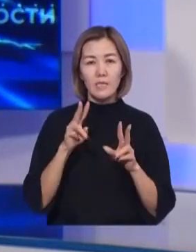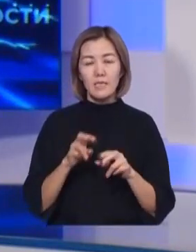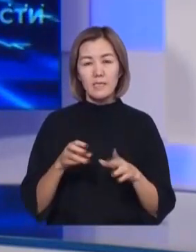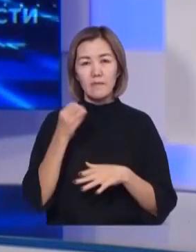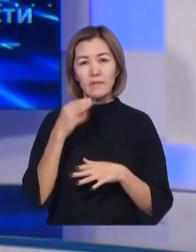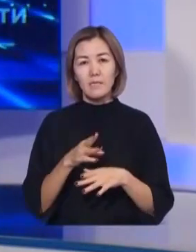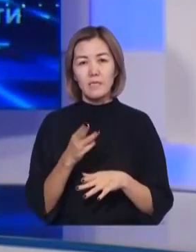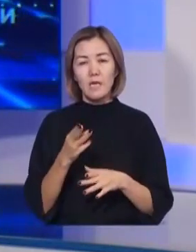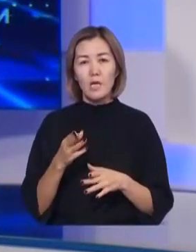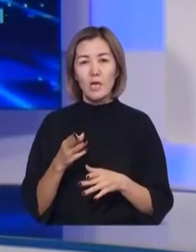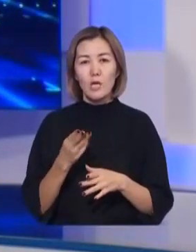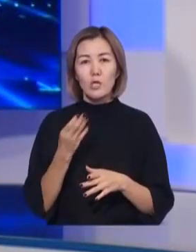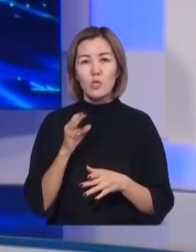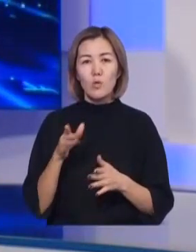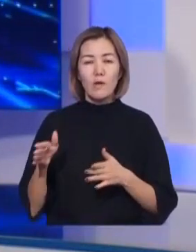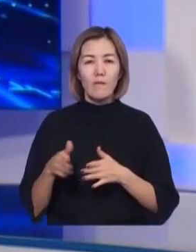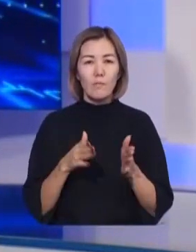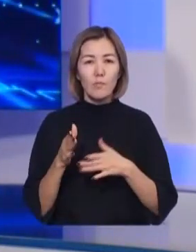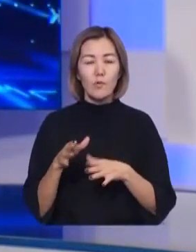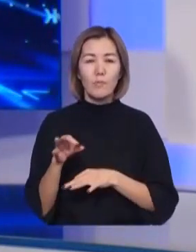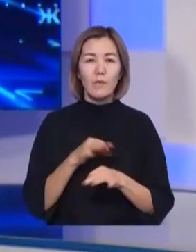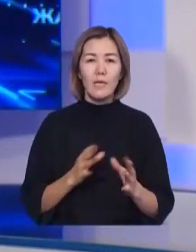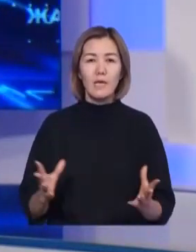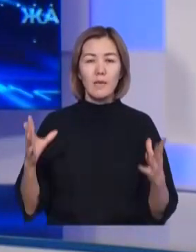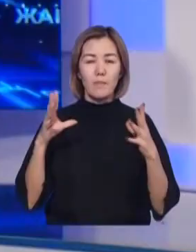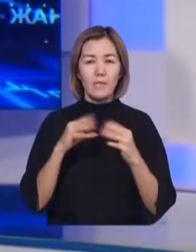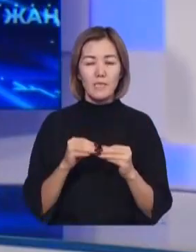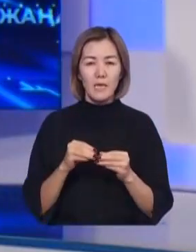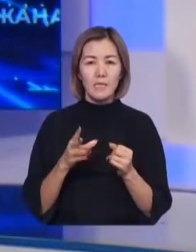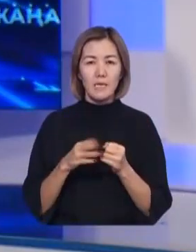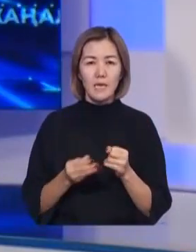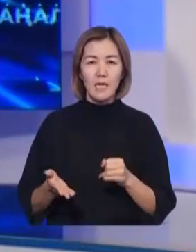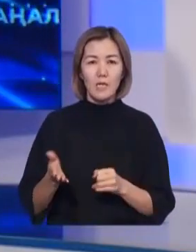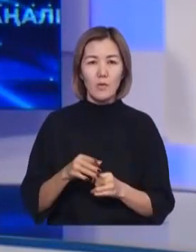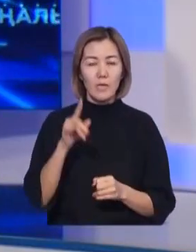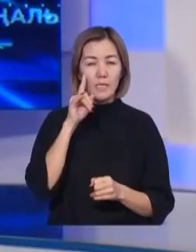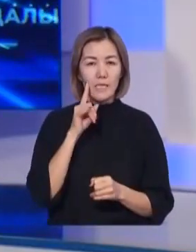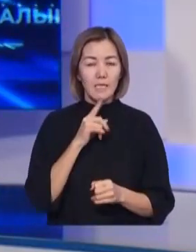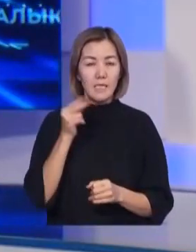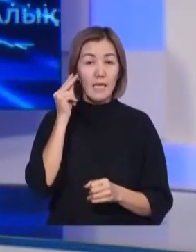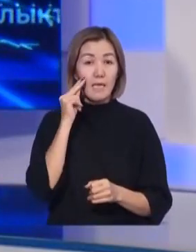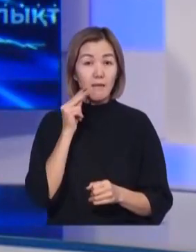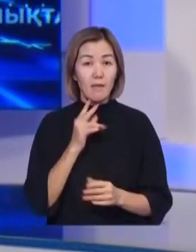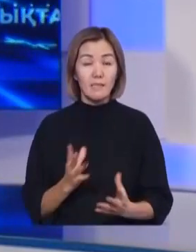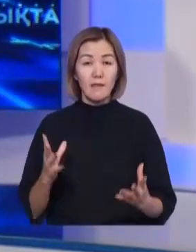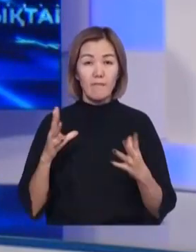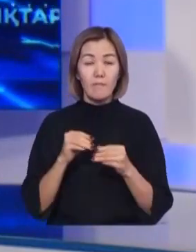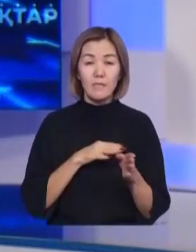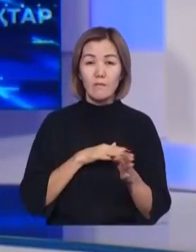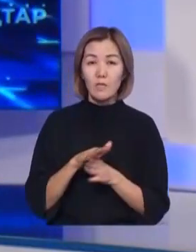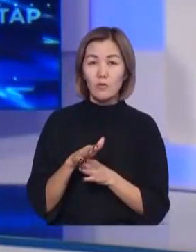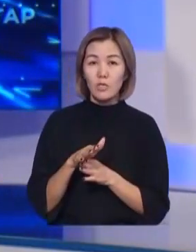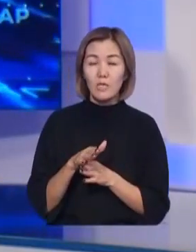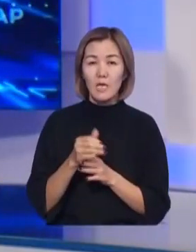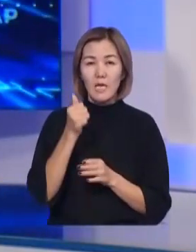археологического исследовательского центра Шёлковый путь проект объединяет лов из Казахстана и Китая для совместного